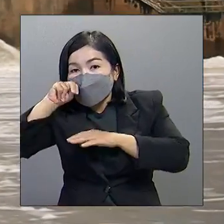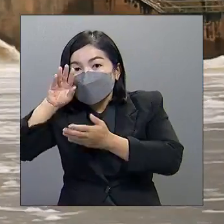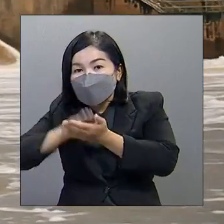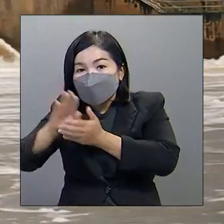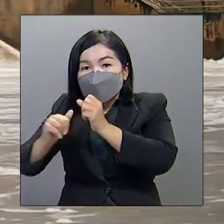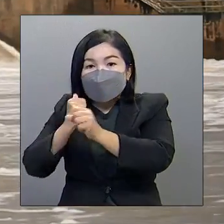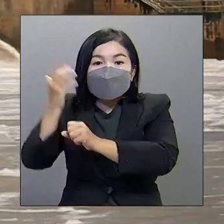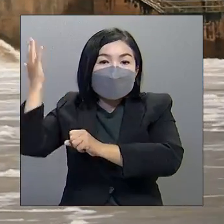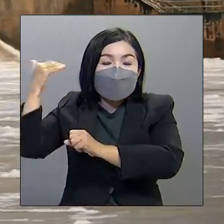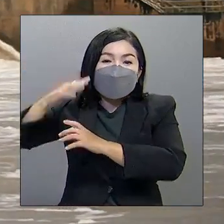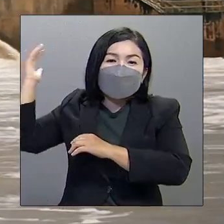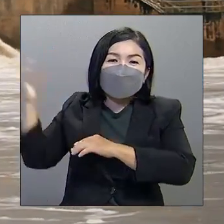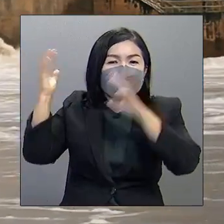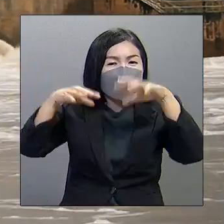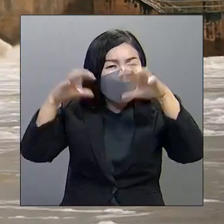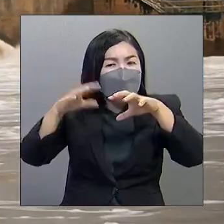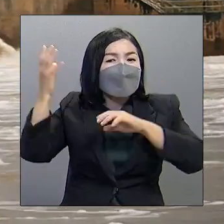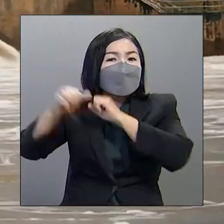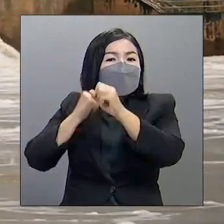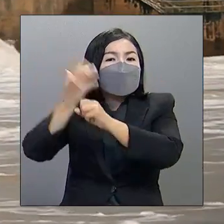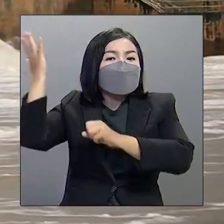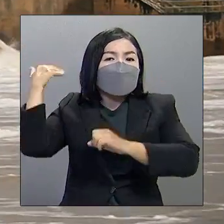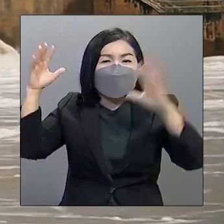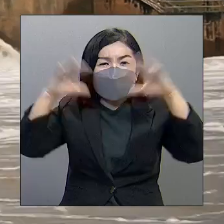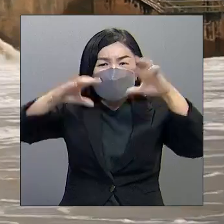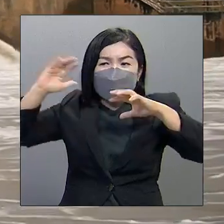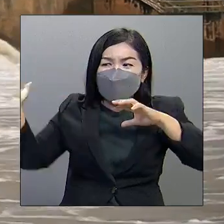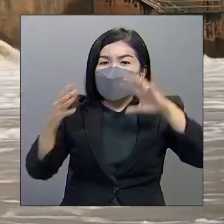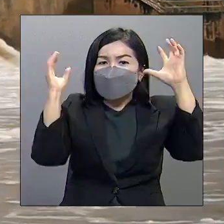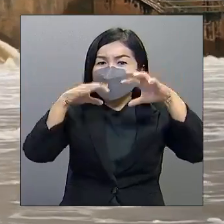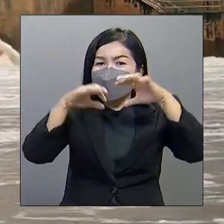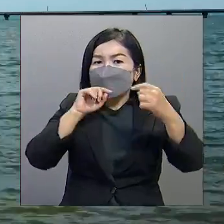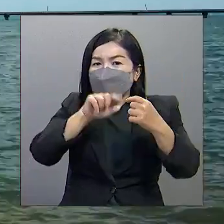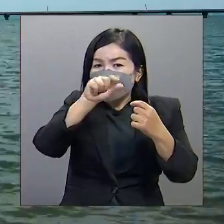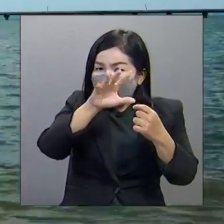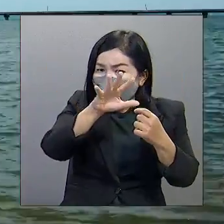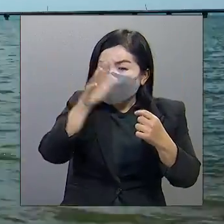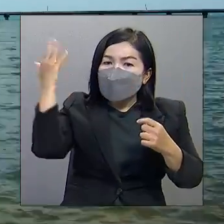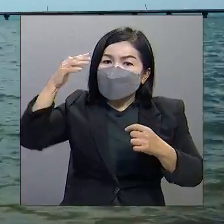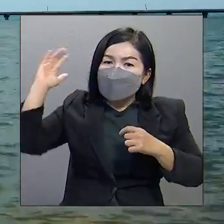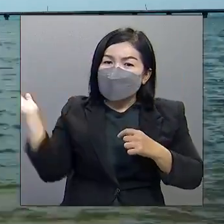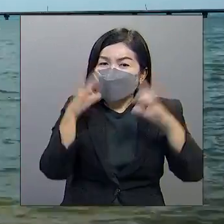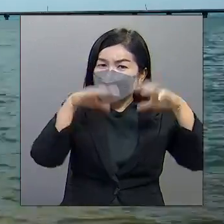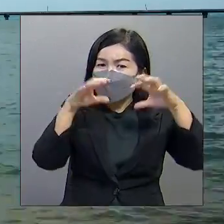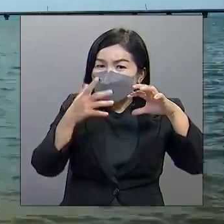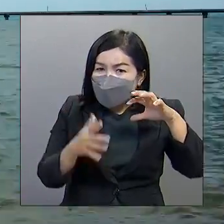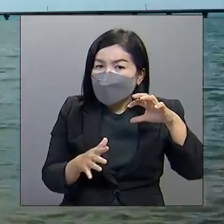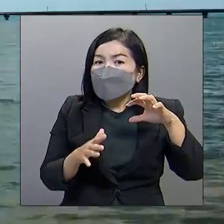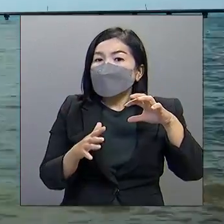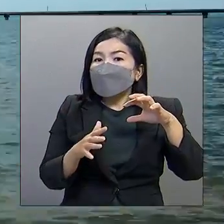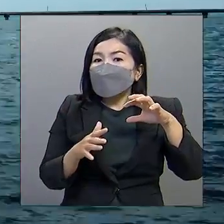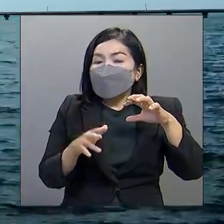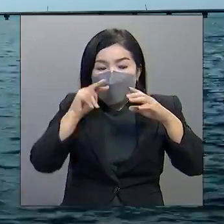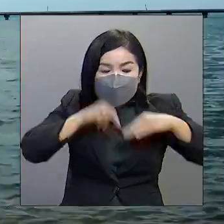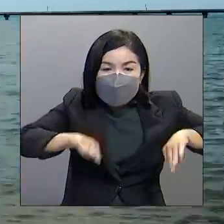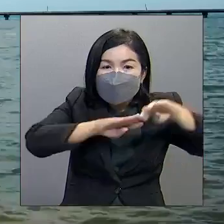ที่แล้วที่ตอนพายุเตี้ยนหมู่มาเราต้องเข้าใจว่าปีที่แล้วพายุเตี้ยนหมู่มาเนี่ยวันนี้25เนี่ยพายุเข้าแล้วฝนตกที่เขื่อนป่าสักแล้ว